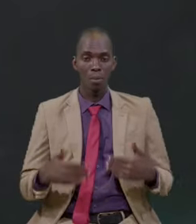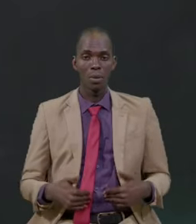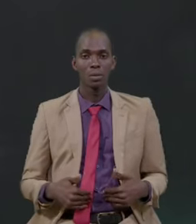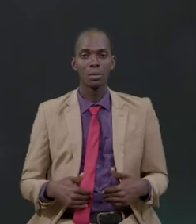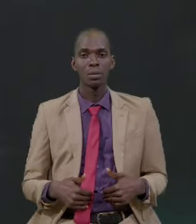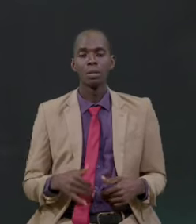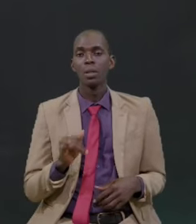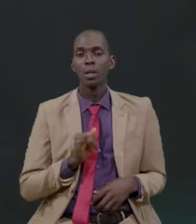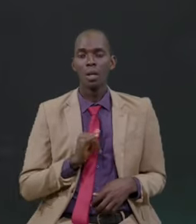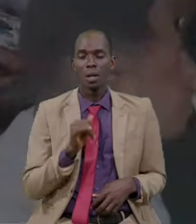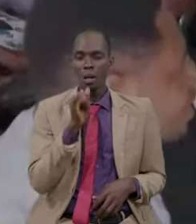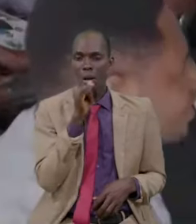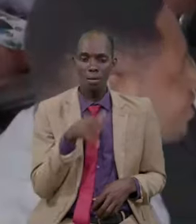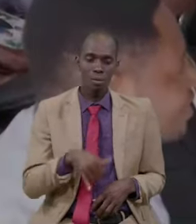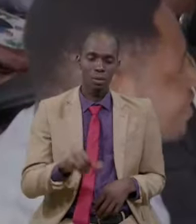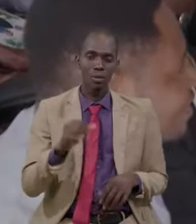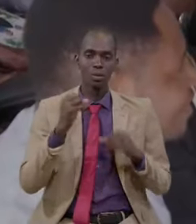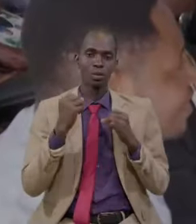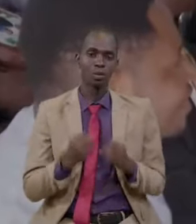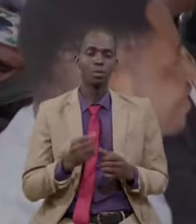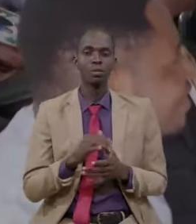toujours fort.